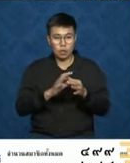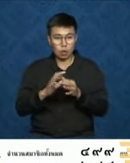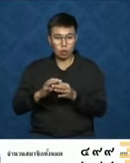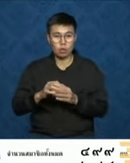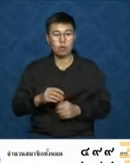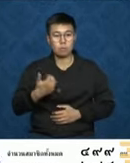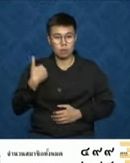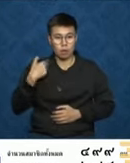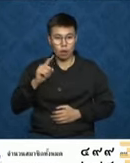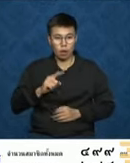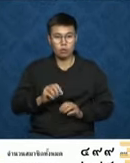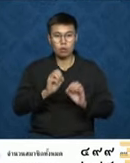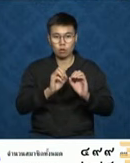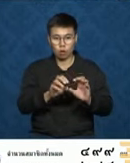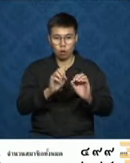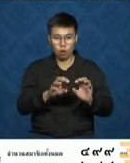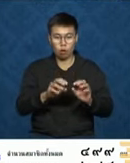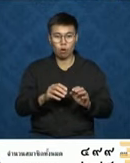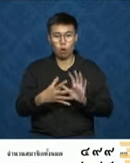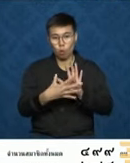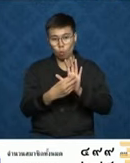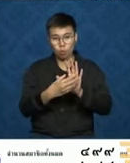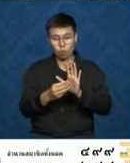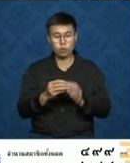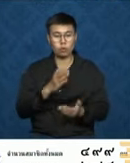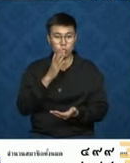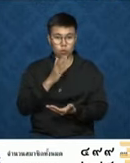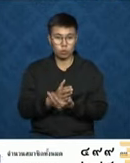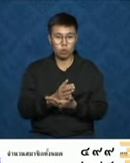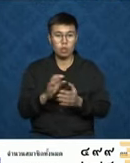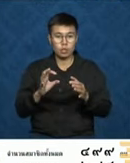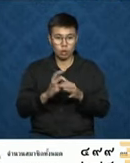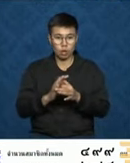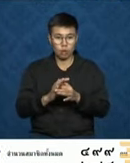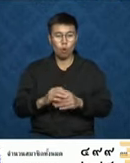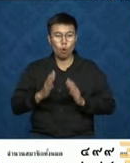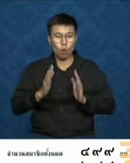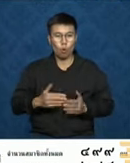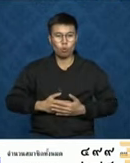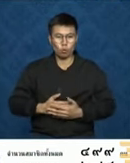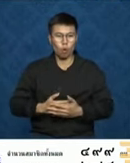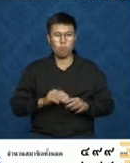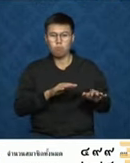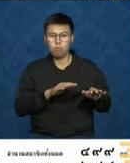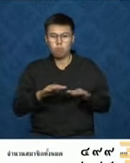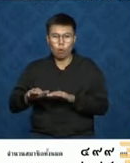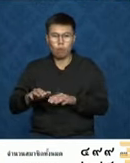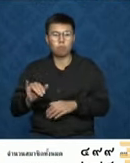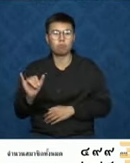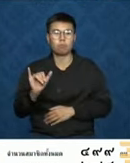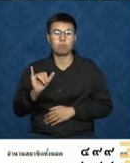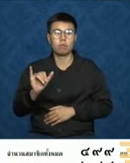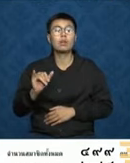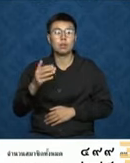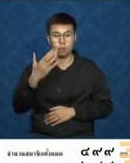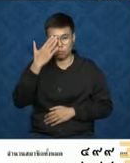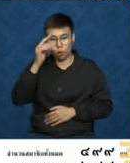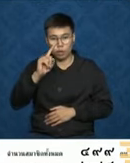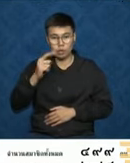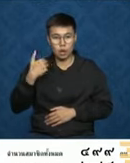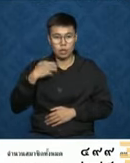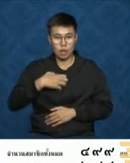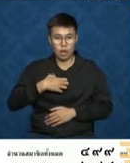ใจที่ถูกต้องต้องเกี่ยวให้เกี่ยวกับการยุติการตั้งครรภ์ให้กับบุคลากรทางการแพทย์นะคะแล้วก็มีมาตรการในเรื่องนี้